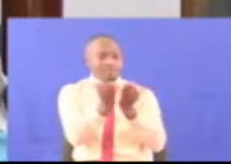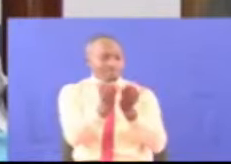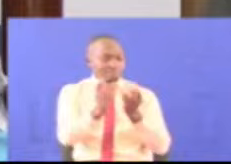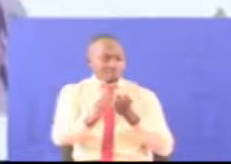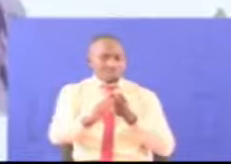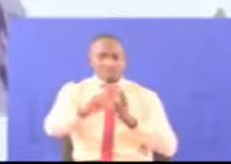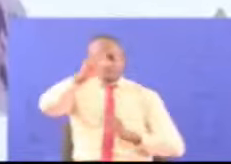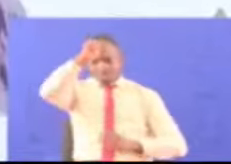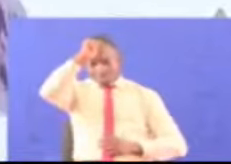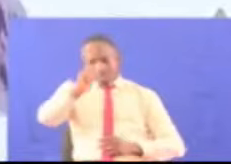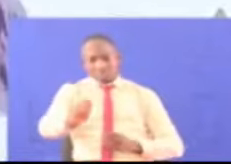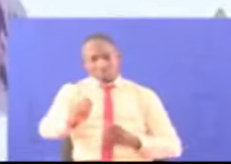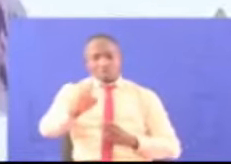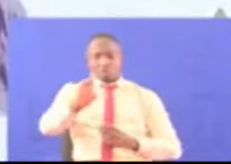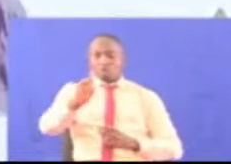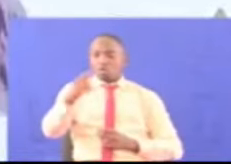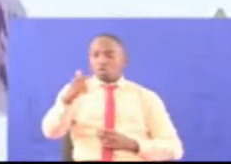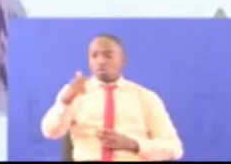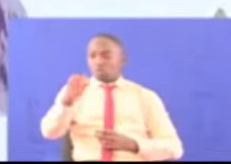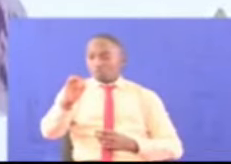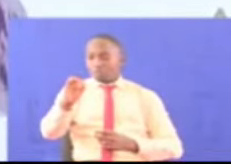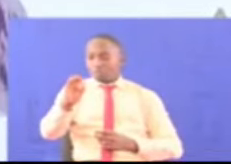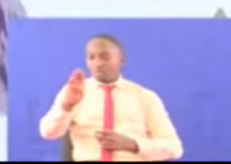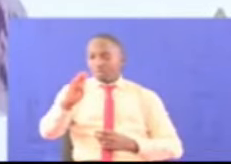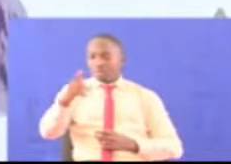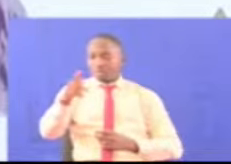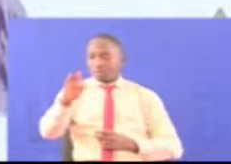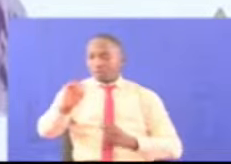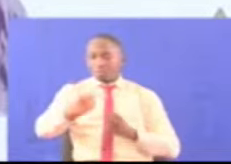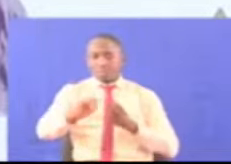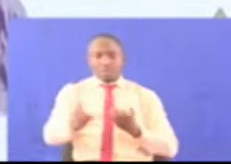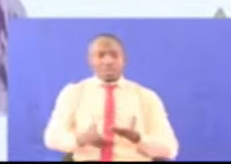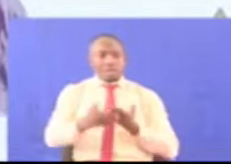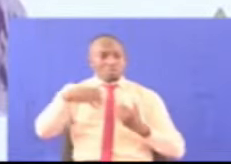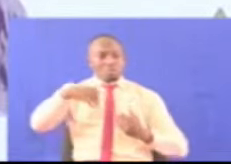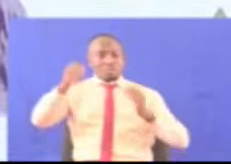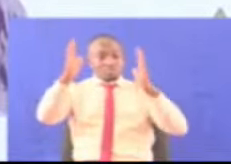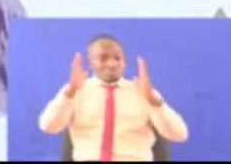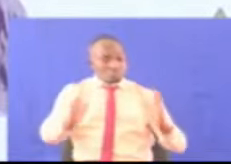Biteko, Naibu Waziri Mkuu na Waziri wa Nishati.